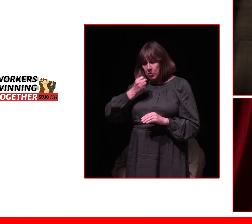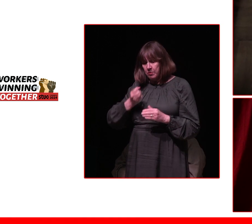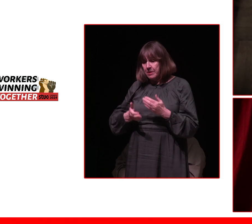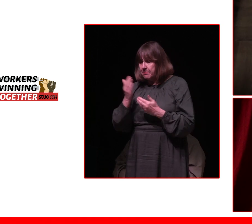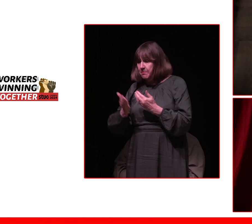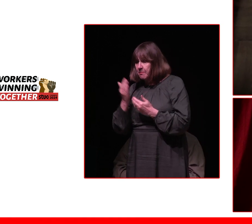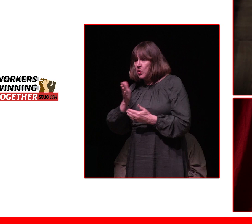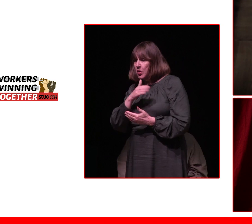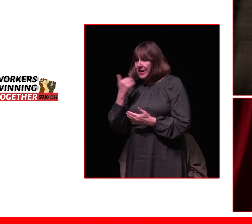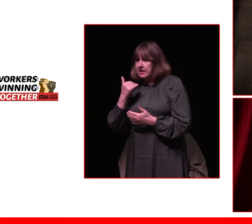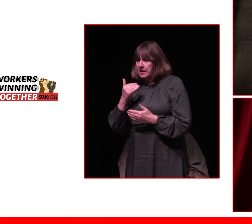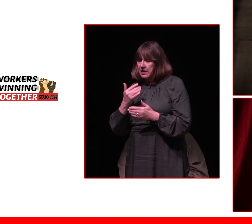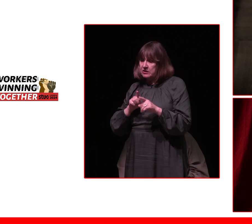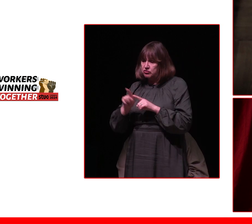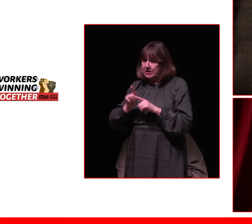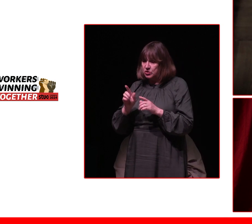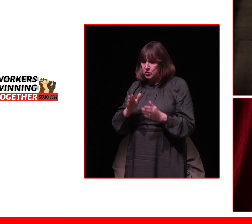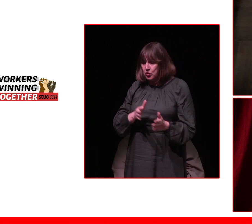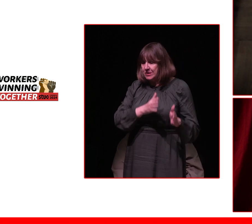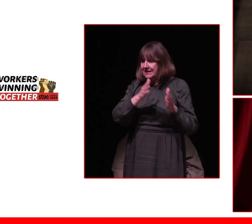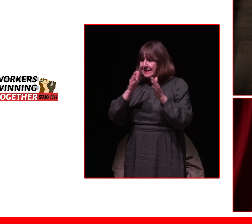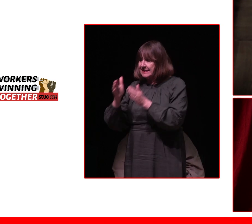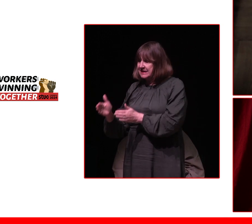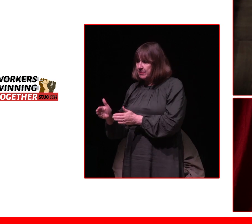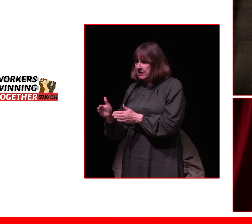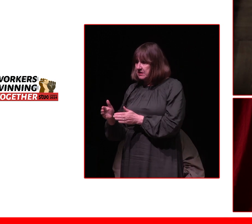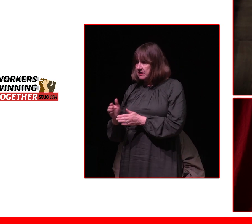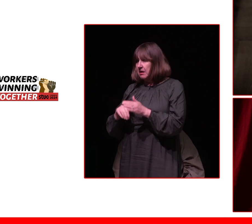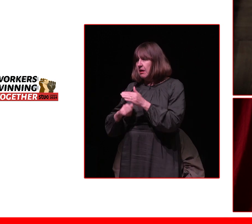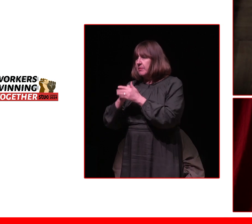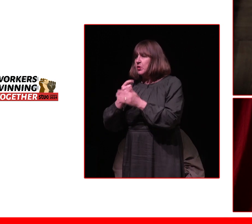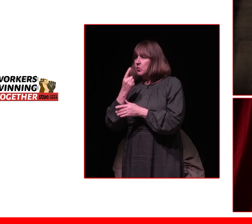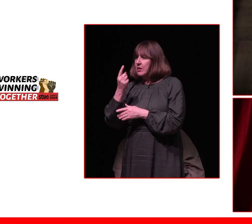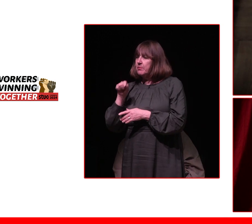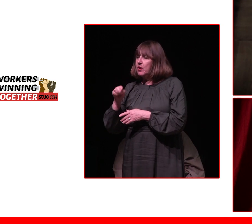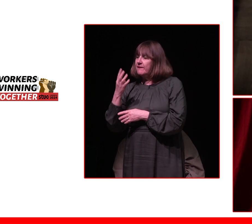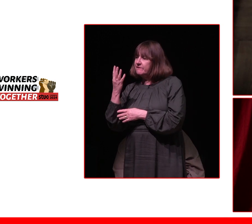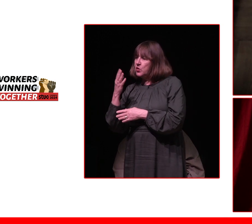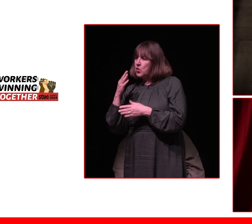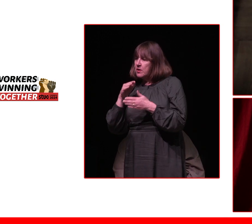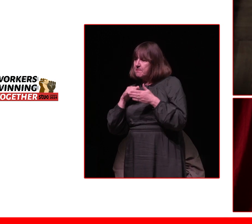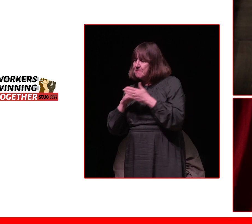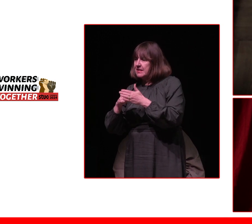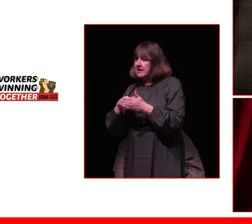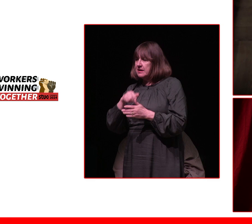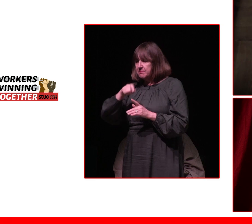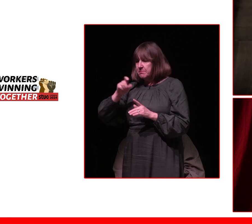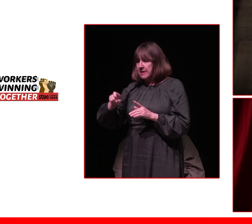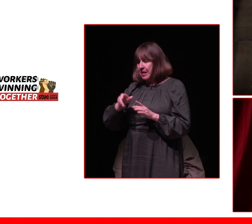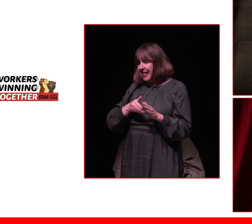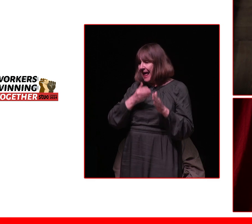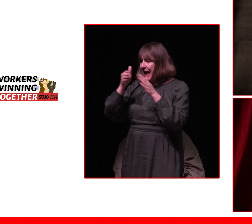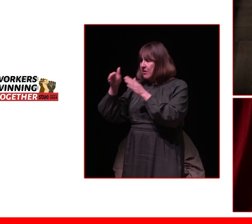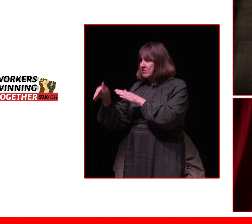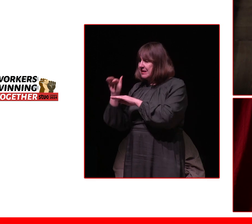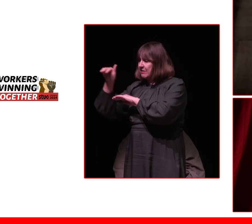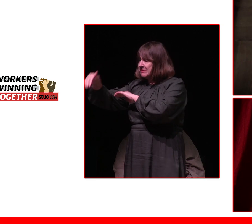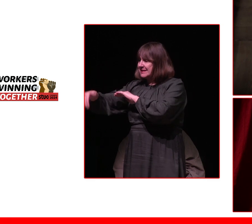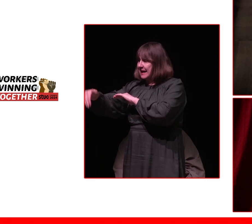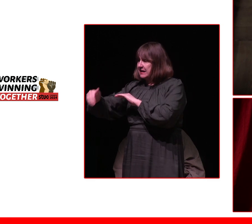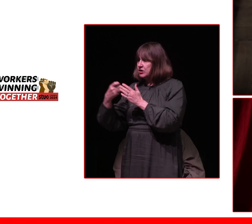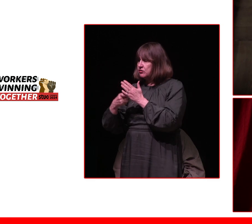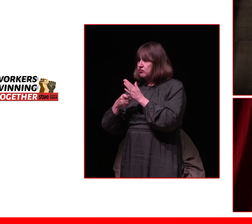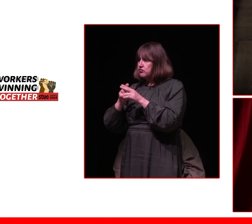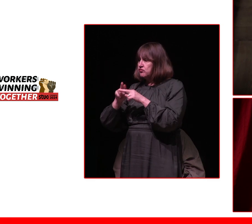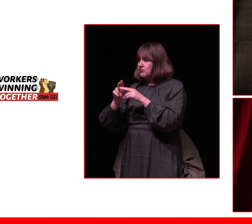trying to displace what's left, up to 1.4 million people outside Rafah to a